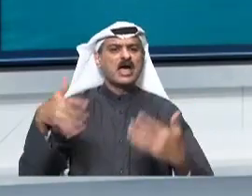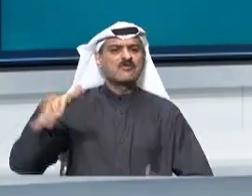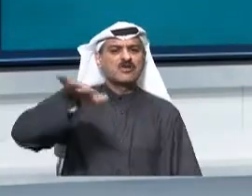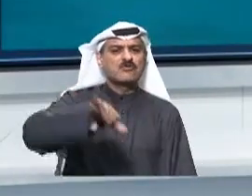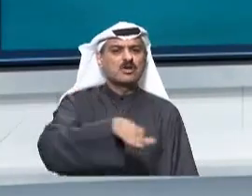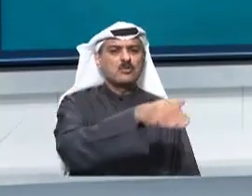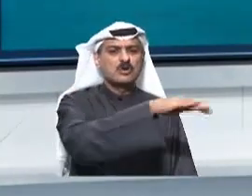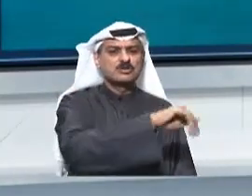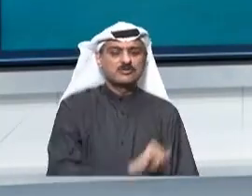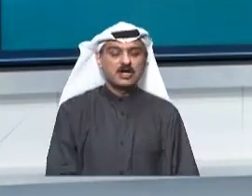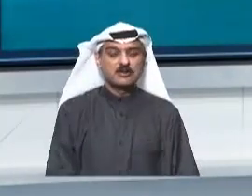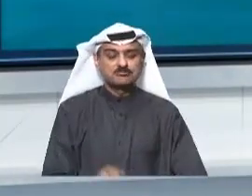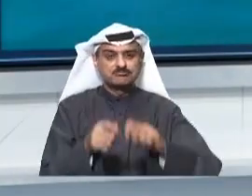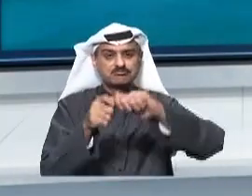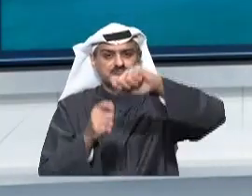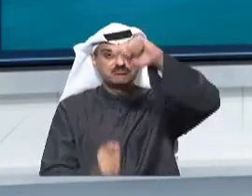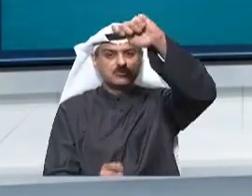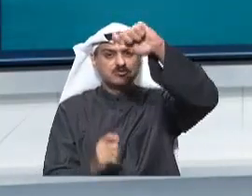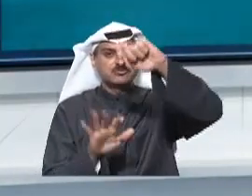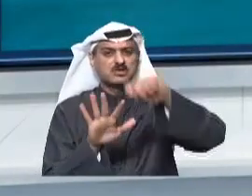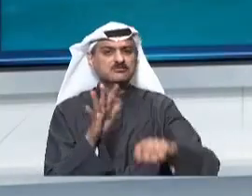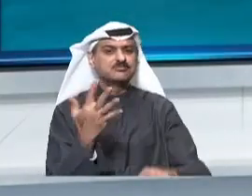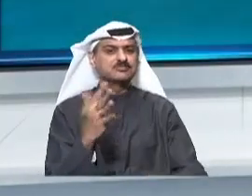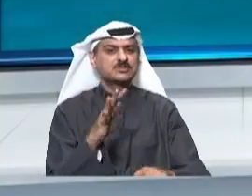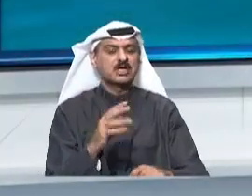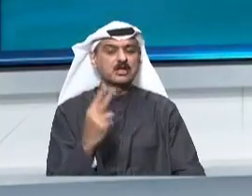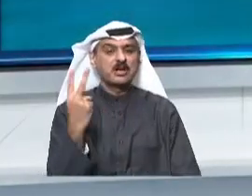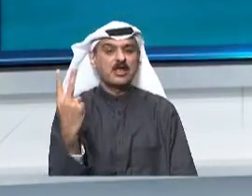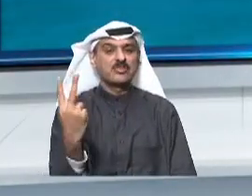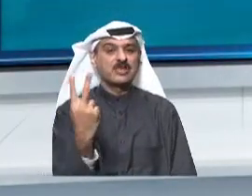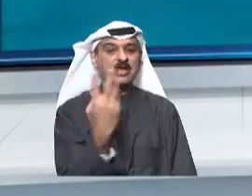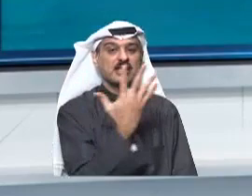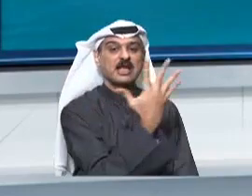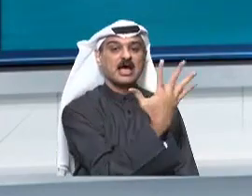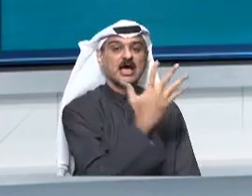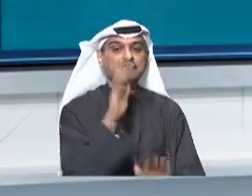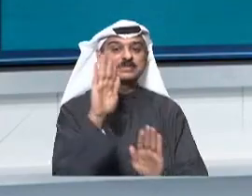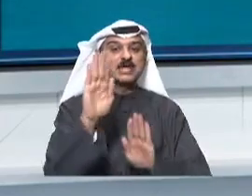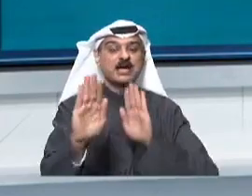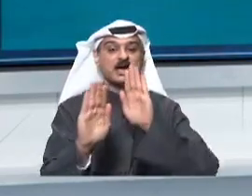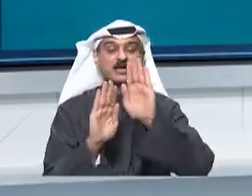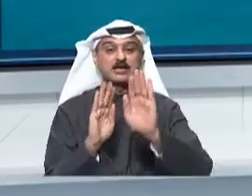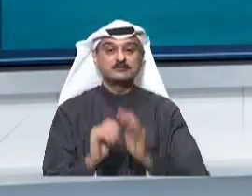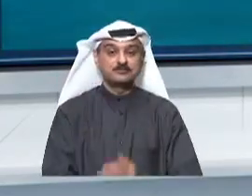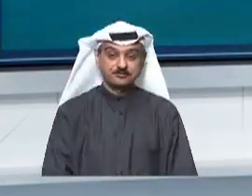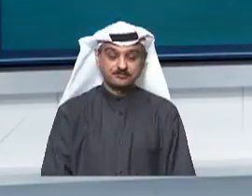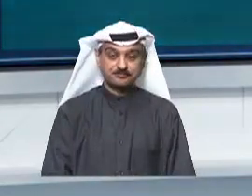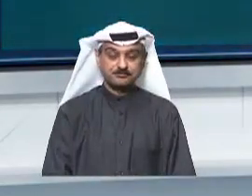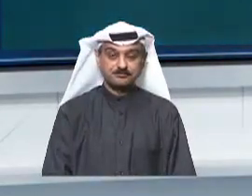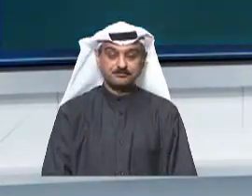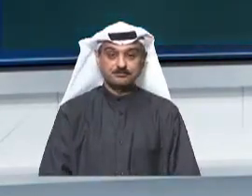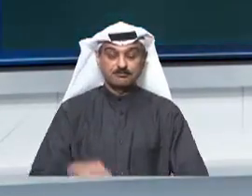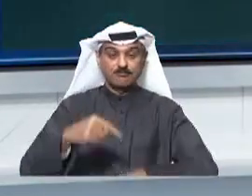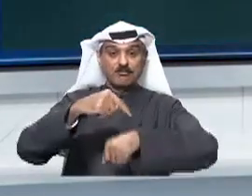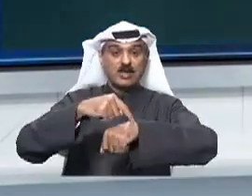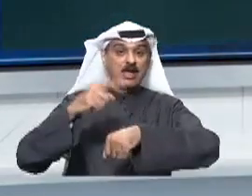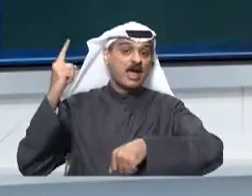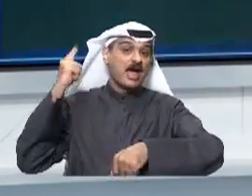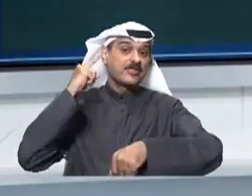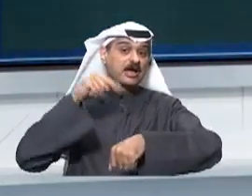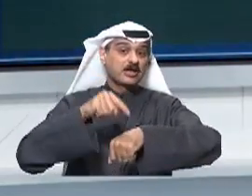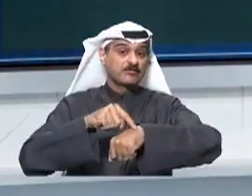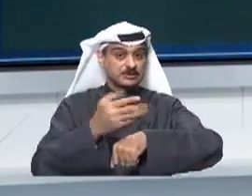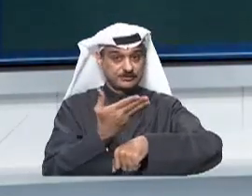الموج، ارتفاع الموج يبلغ ما بين 2 إلى 5 أقدام. موعد أذان الفجر حسب التوقيت المحلي